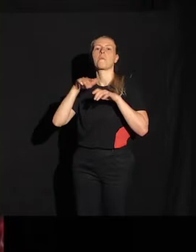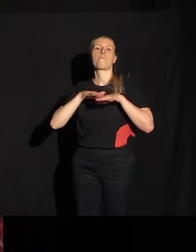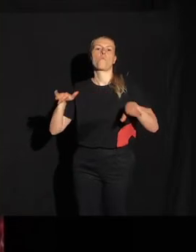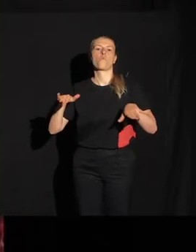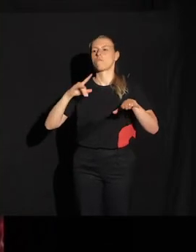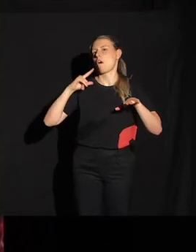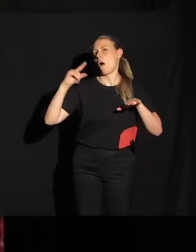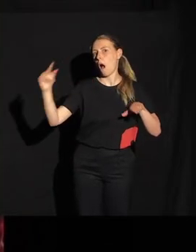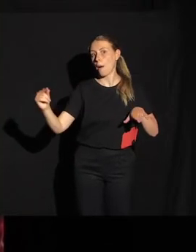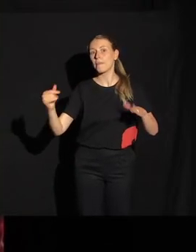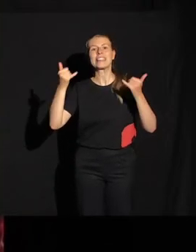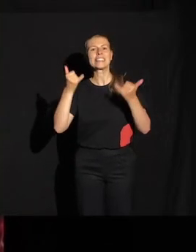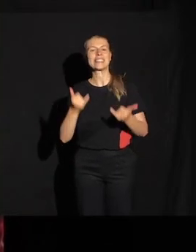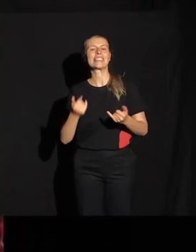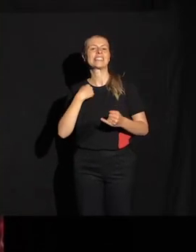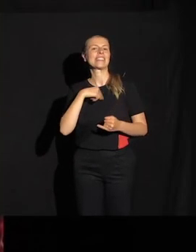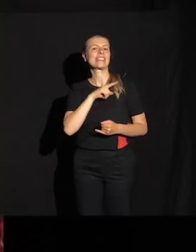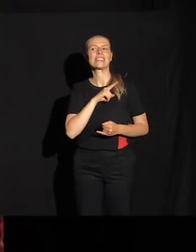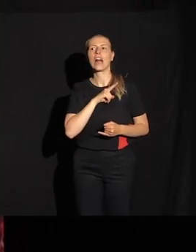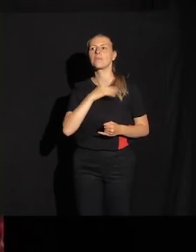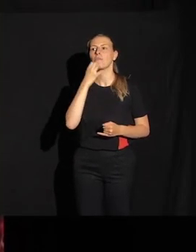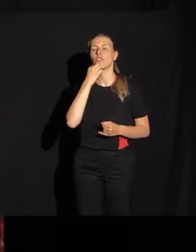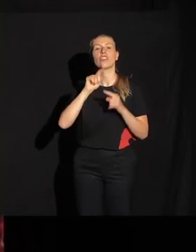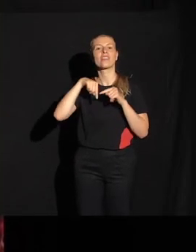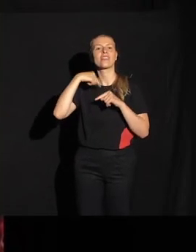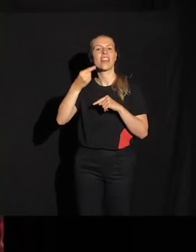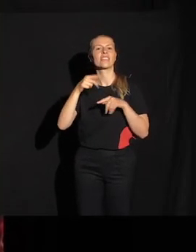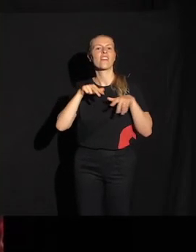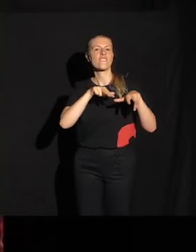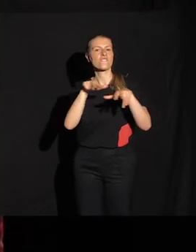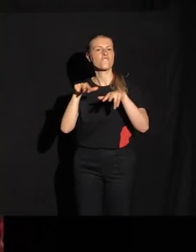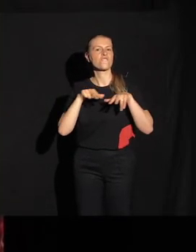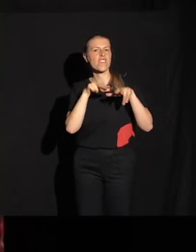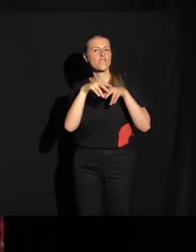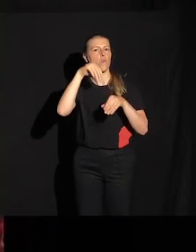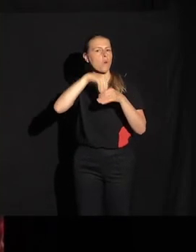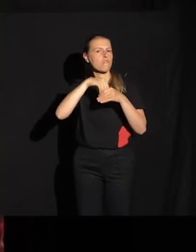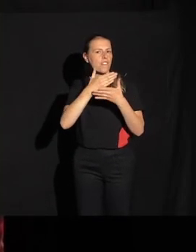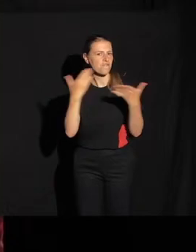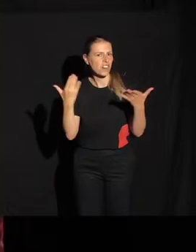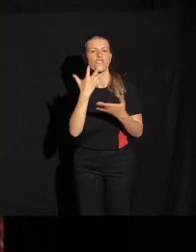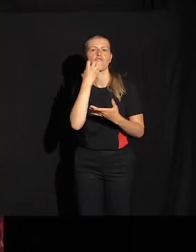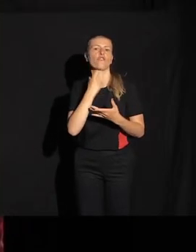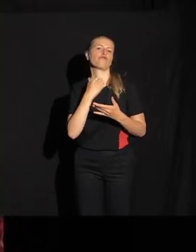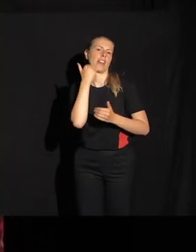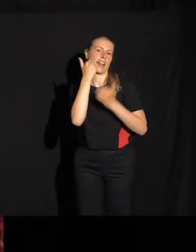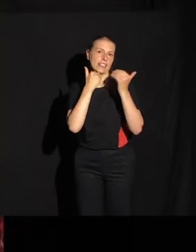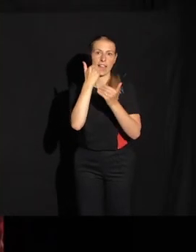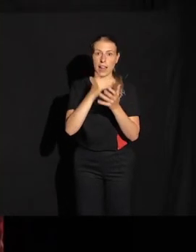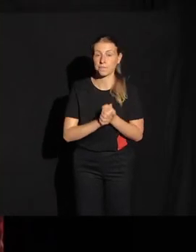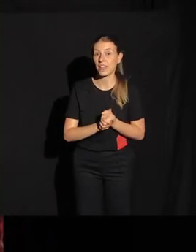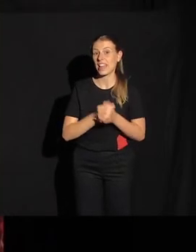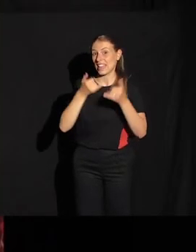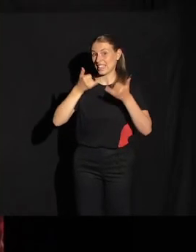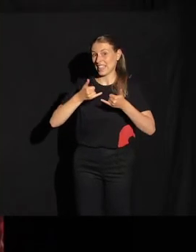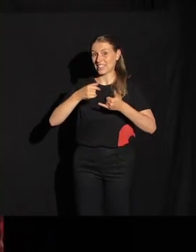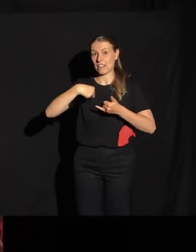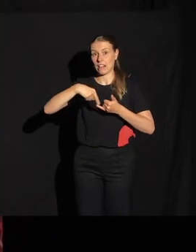werde den nächsten Film ansagen. Und zwar sehen wir jetzt einen